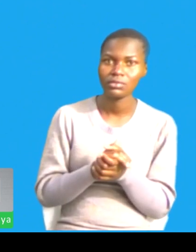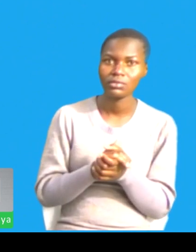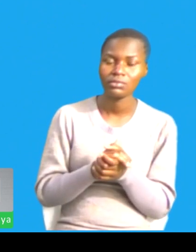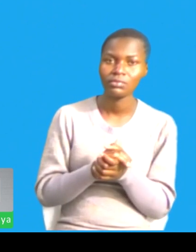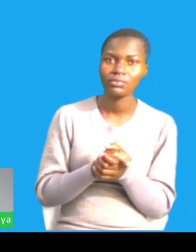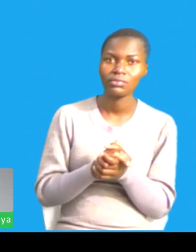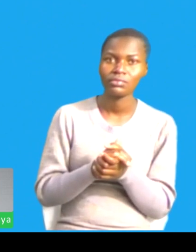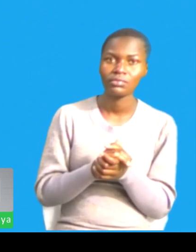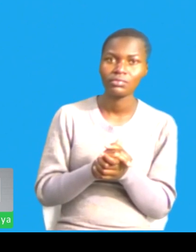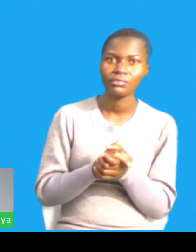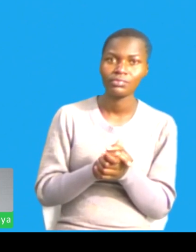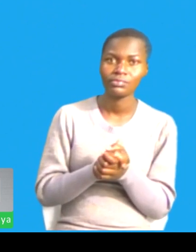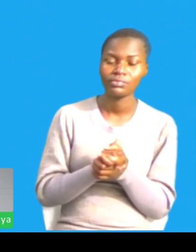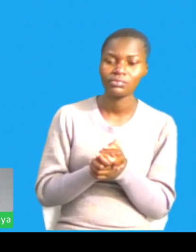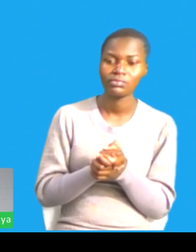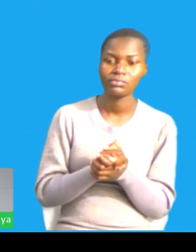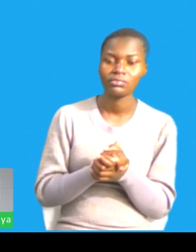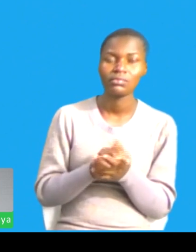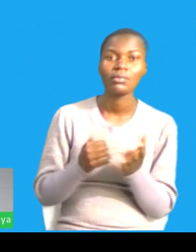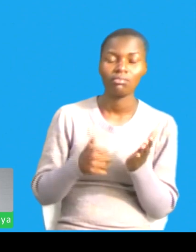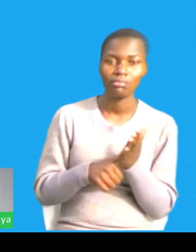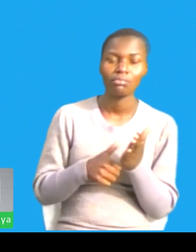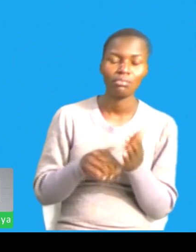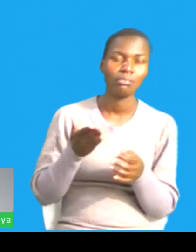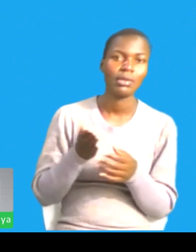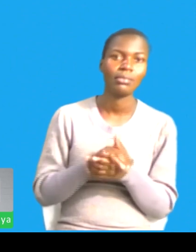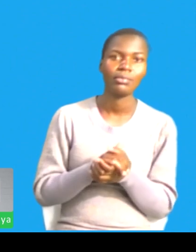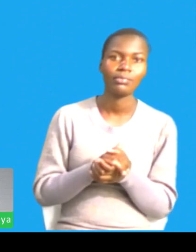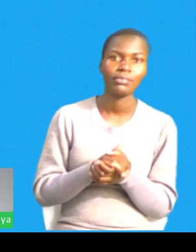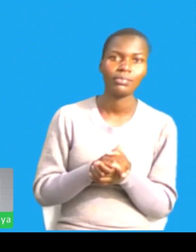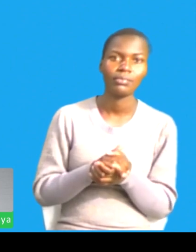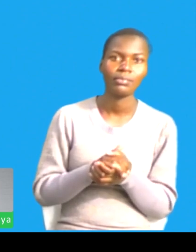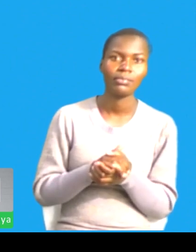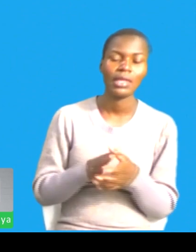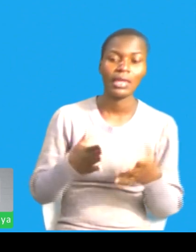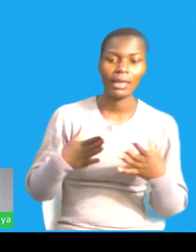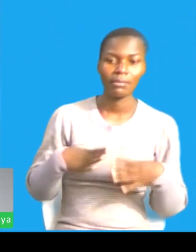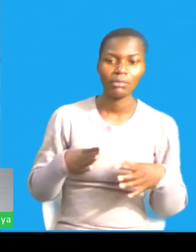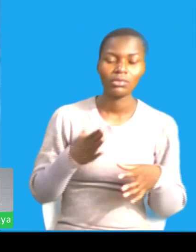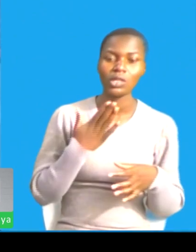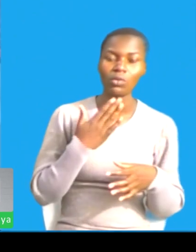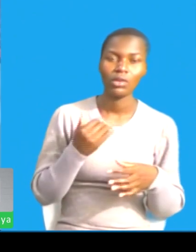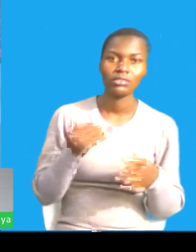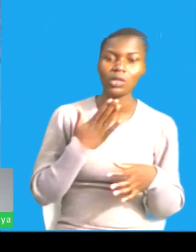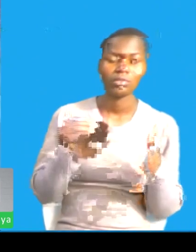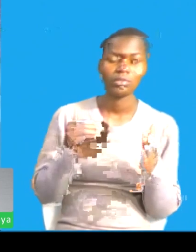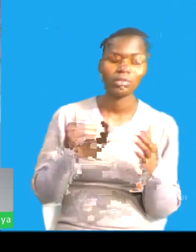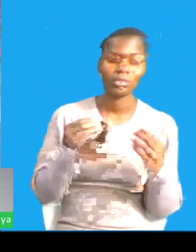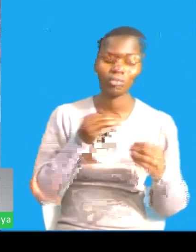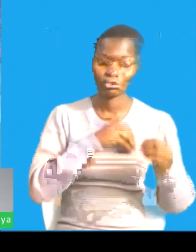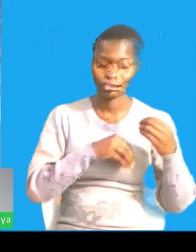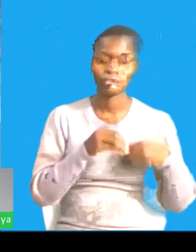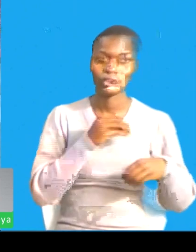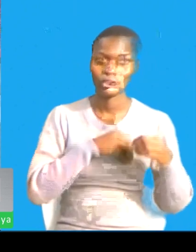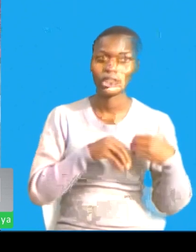yake. So unaona hapo sasa ndio inakuwa shida. Binadamu wanataka afike mahali ya nyang'anye wengine, na hiyo